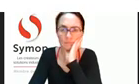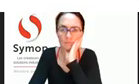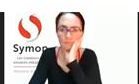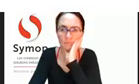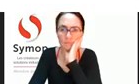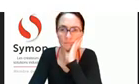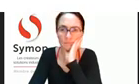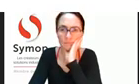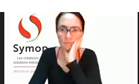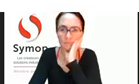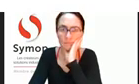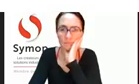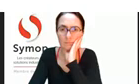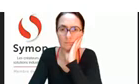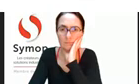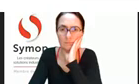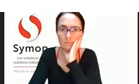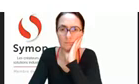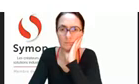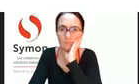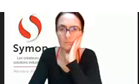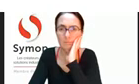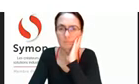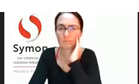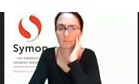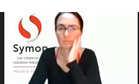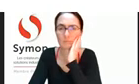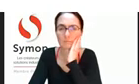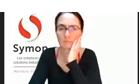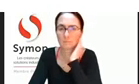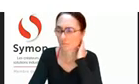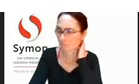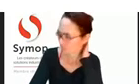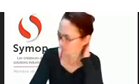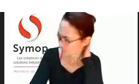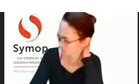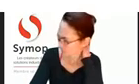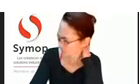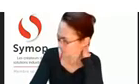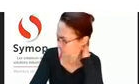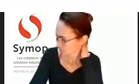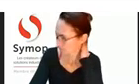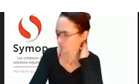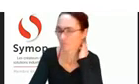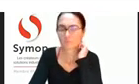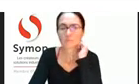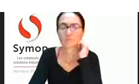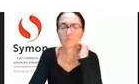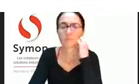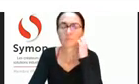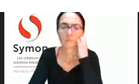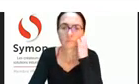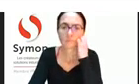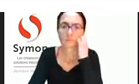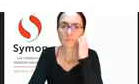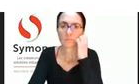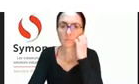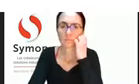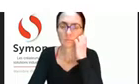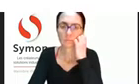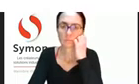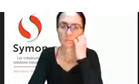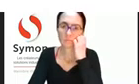un épair comme sur la gauche. Ça veut dire que si la tête de branlement est à l'arrêt, eh ben, la machine est à l'arrêt. Donc, ça est devenu